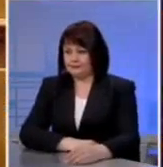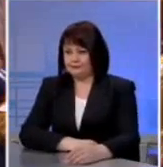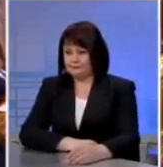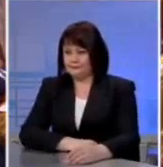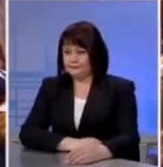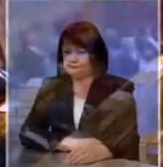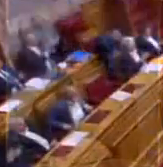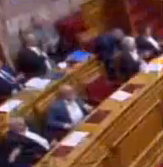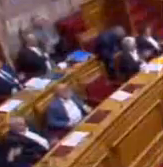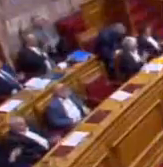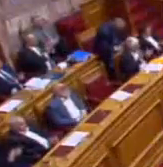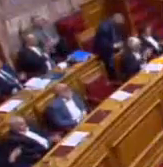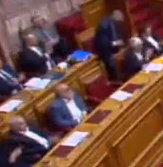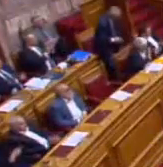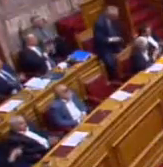είναι δυνατόν.